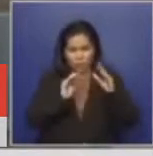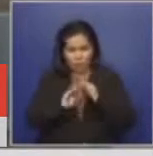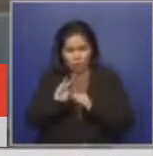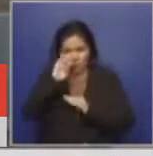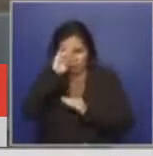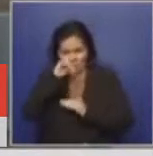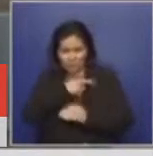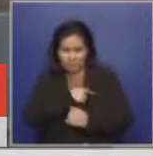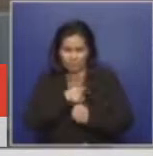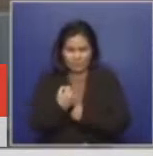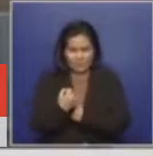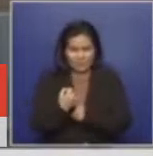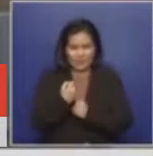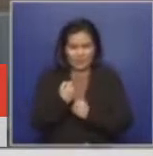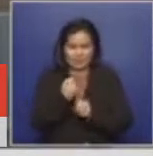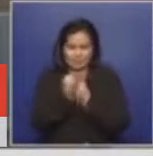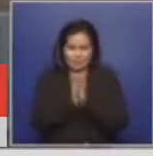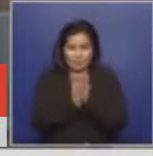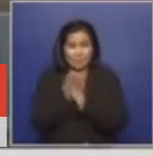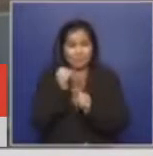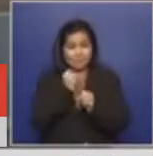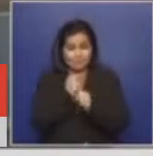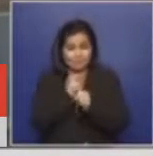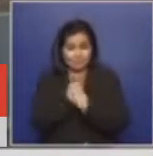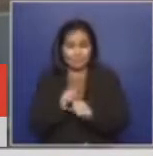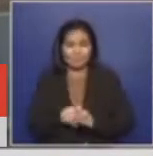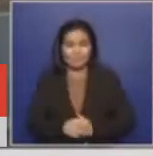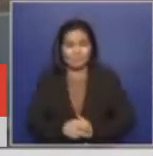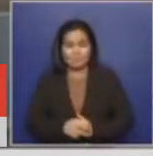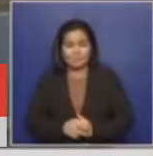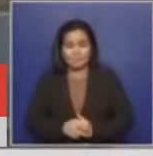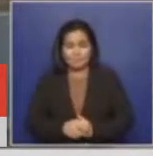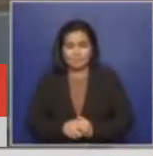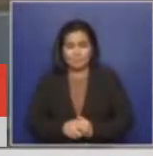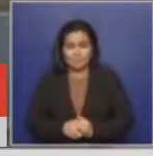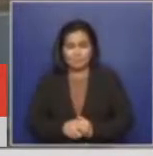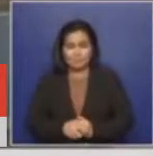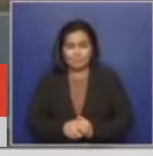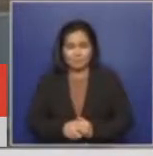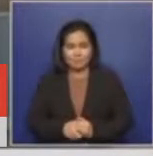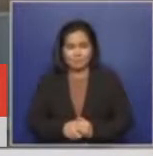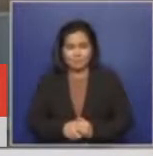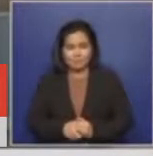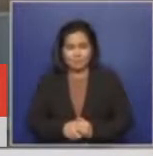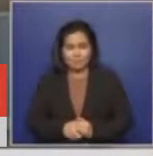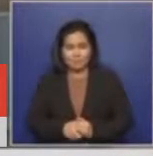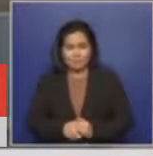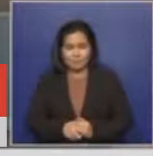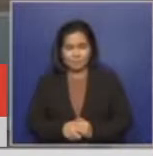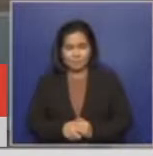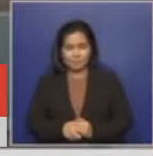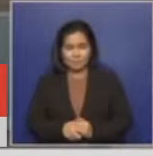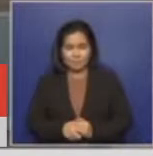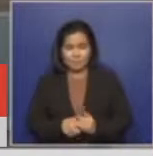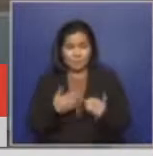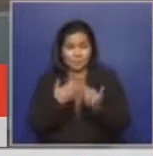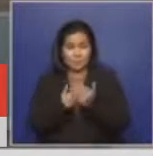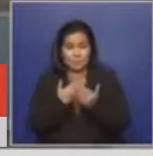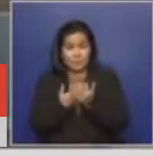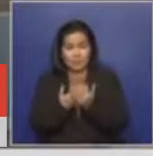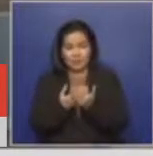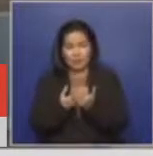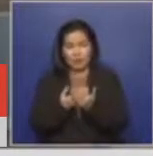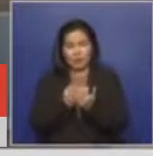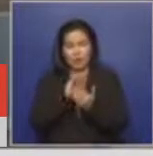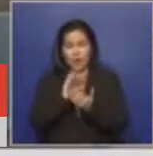ขวัญกำลังใจในการทำงานมากขึ้นอีกอย่างหนึ่งนะครับความเหลื่อมล้ำของเงินชดเชยวิชาชี